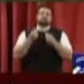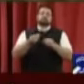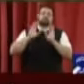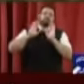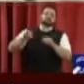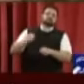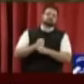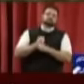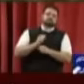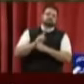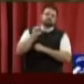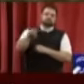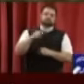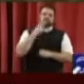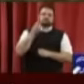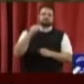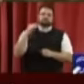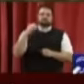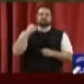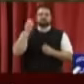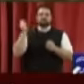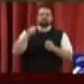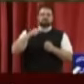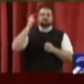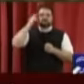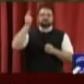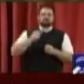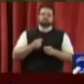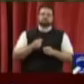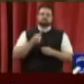-și facă pe al lui. Uite cât mă bate la cap. Nu faci mai mult rău?